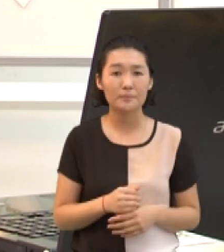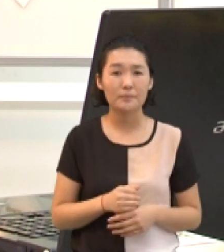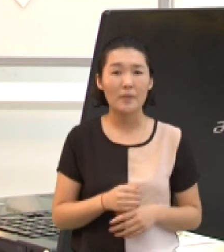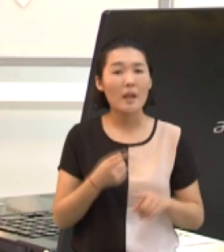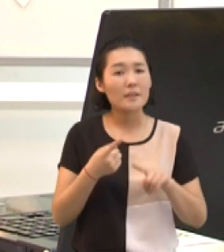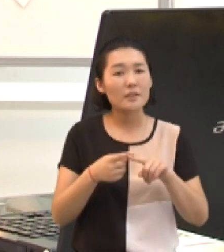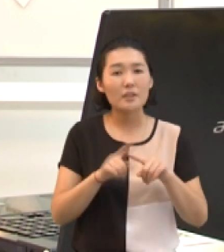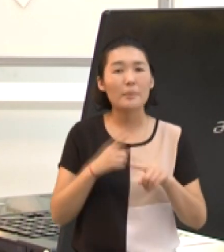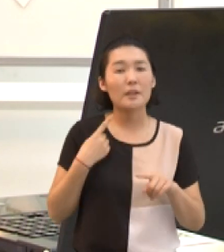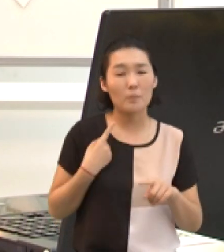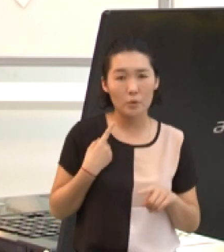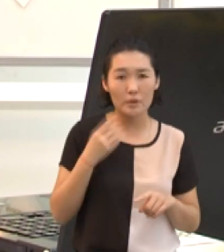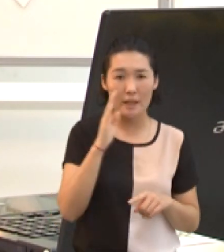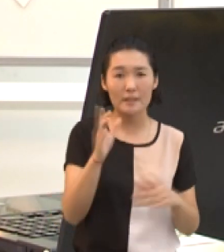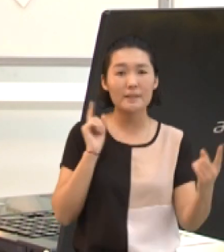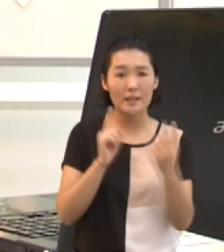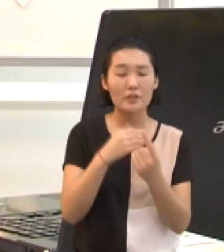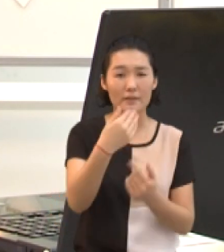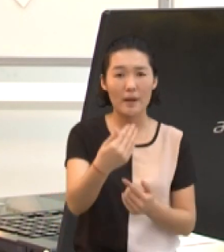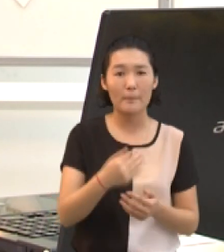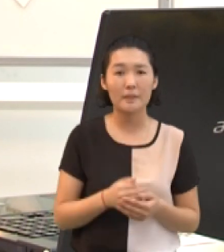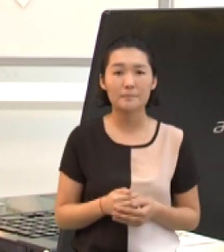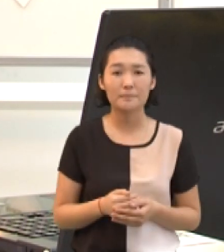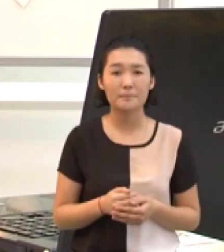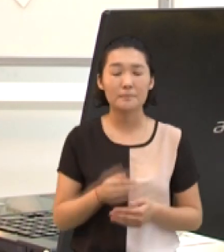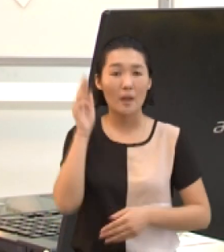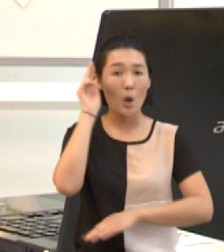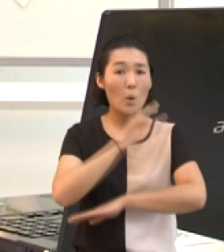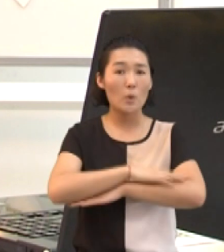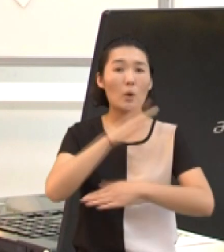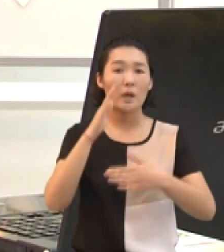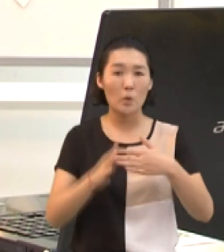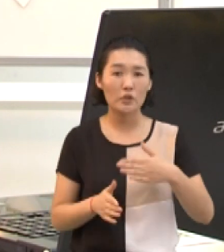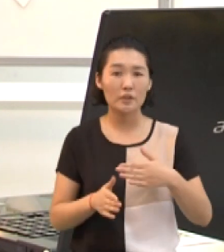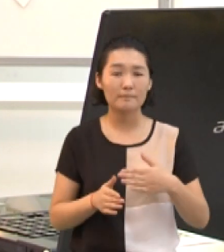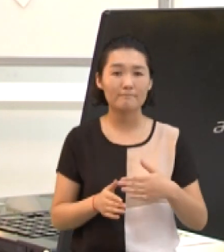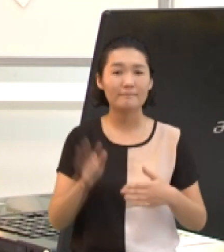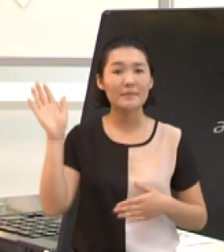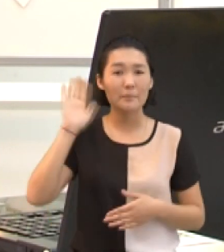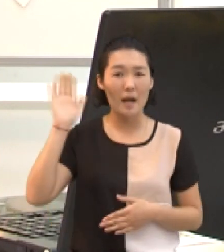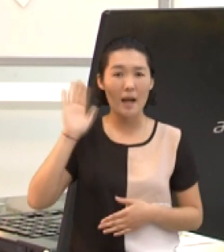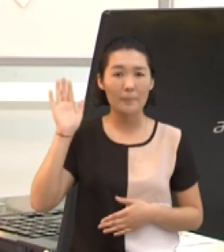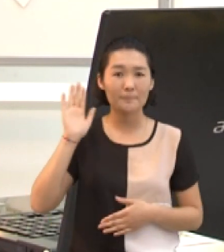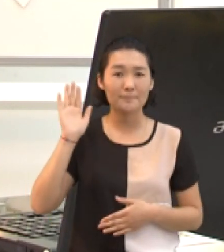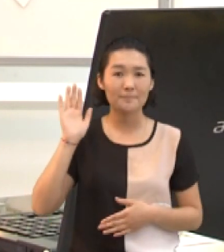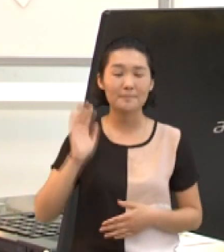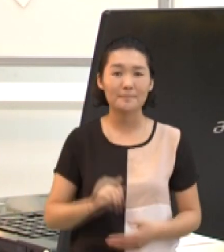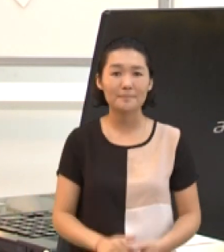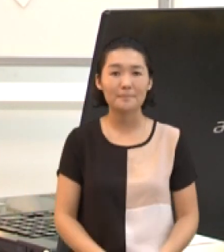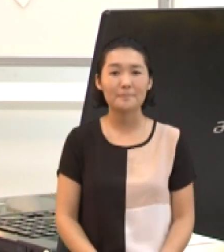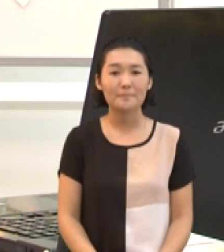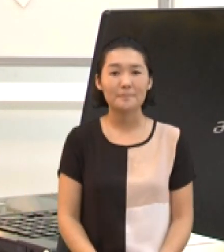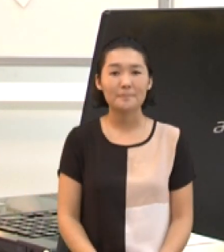нетерпением буду ждать встречи с вами. На этом наш урок окончен. До свидания, ребята.